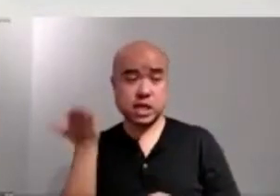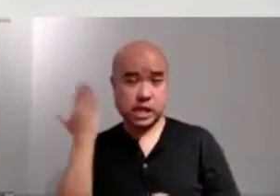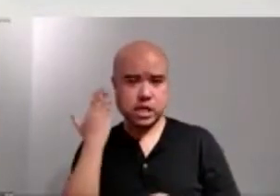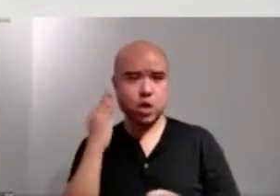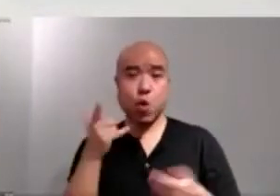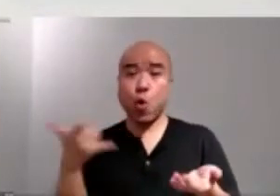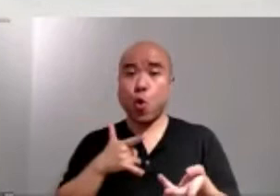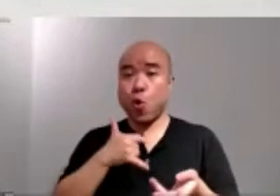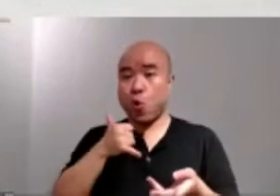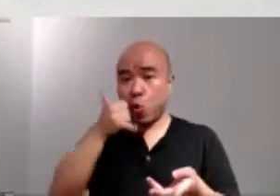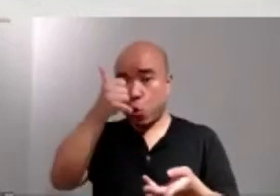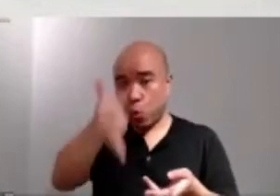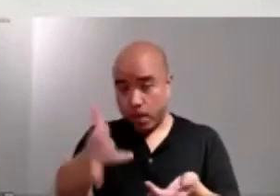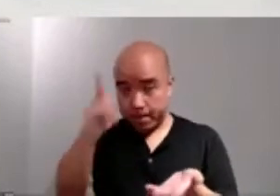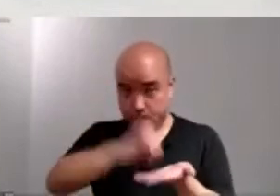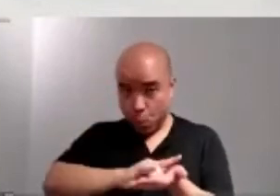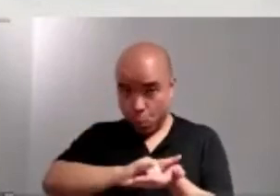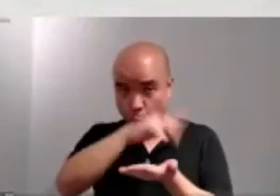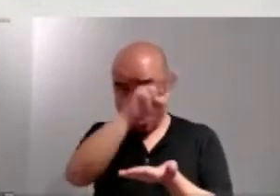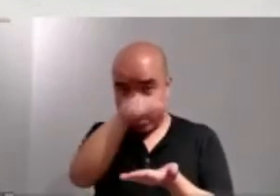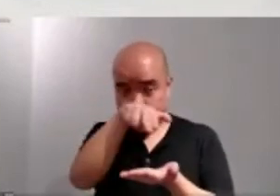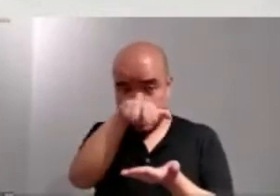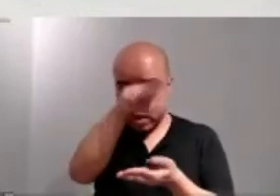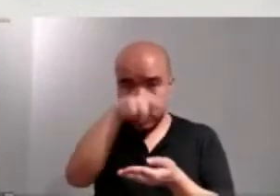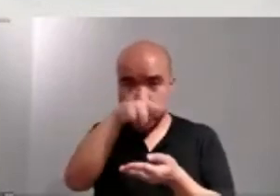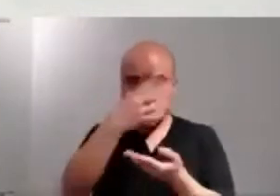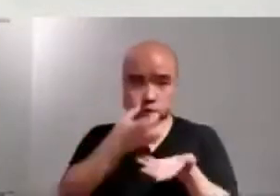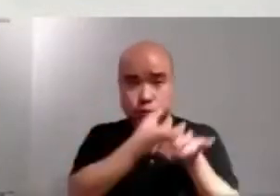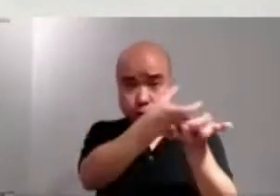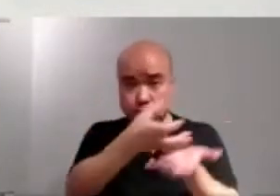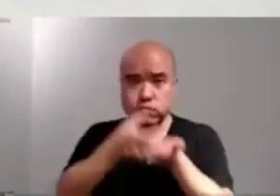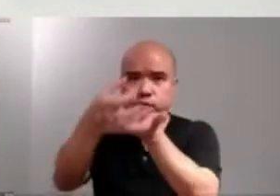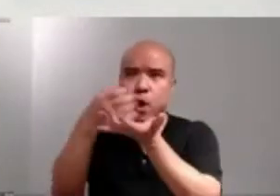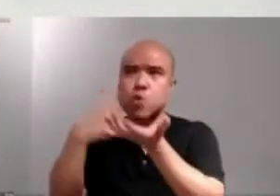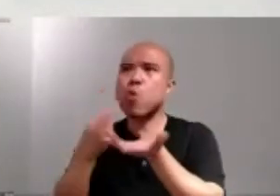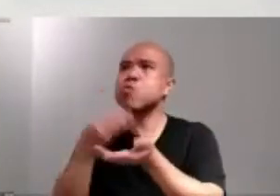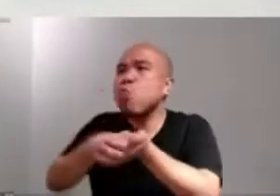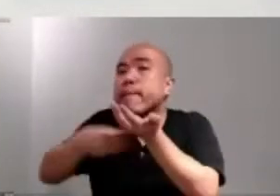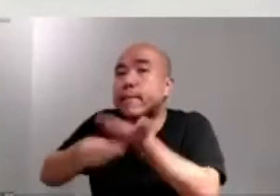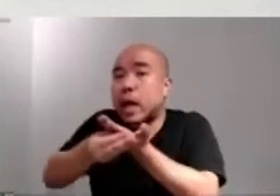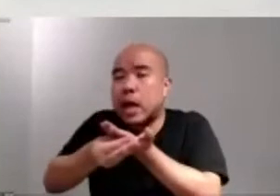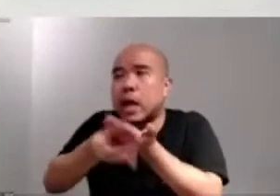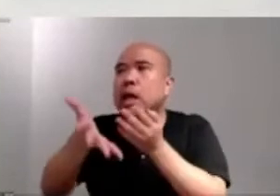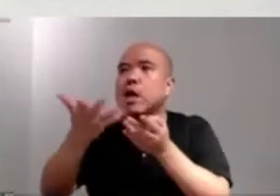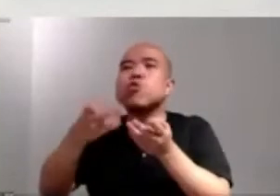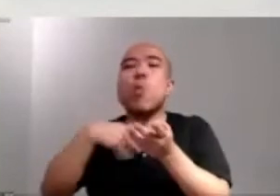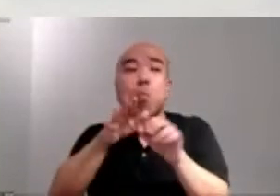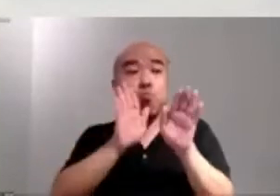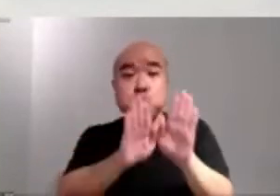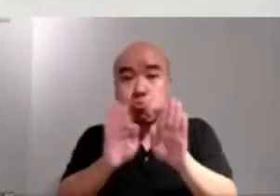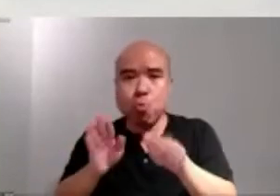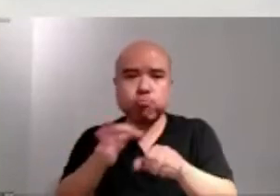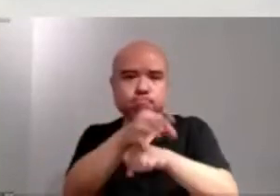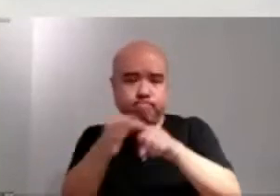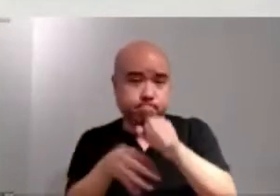嘛，咁我就因為呢個機緣巧合咧，就開始咗做防疫嘅生意，仲幫咗好多唔同國家咧去 trade